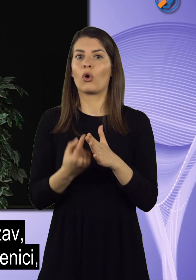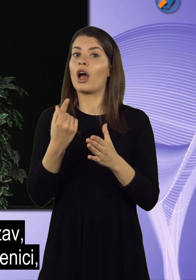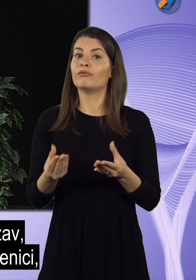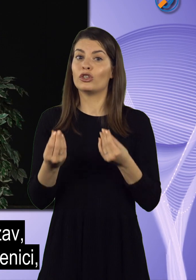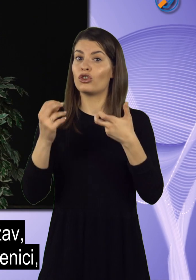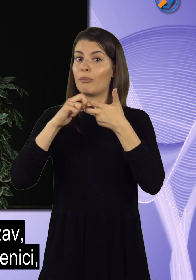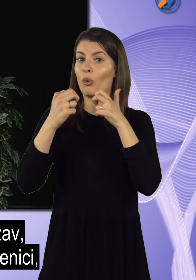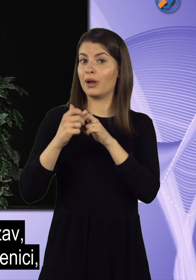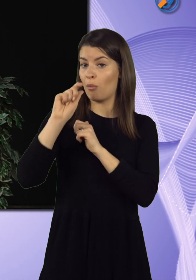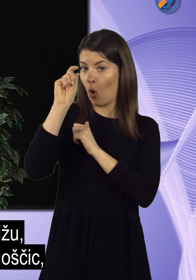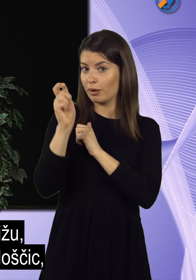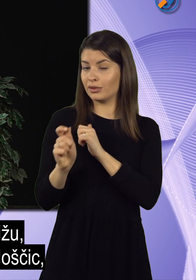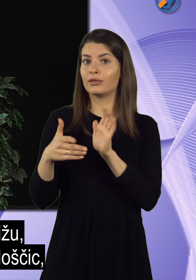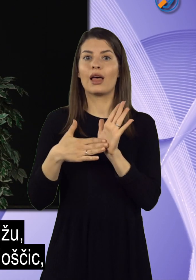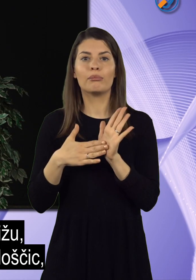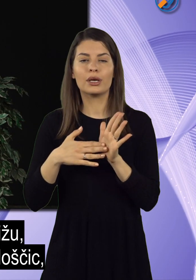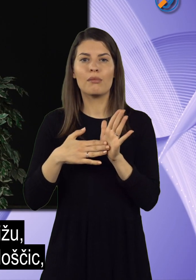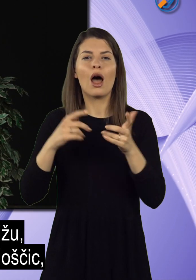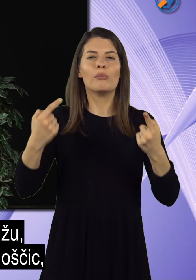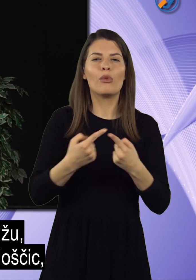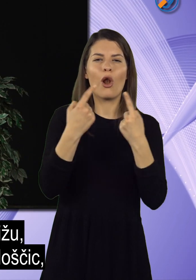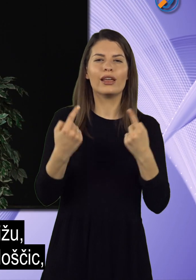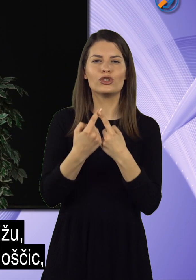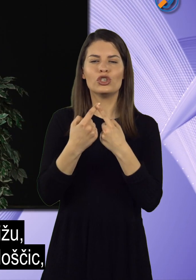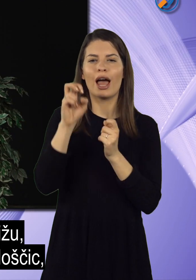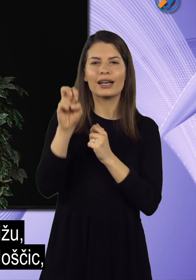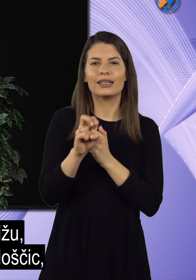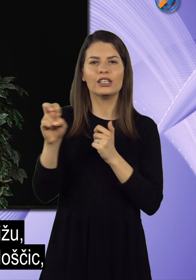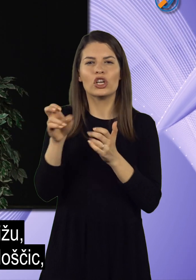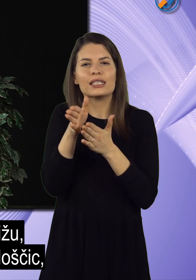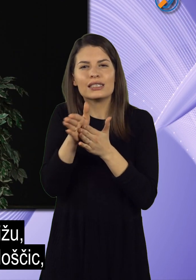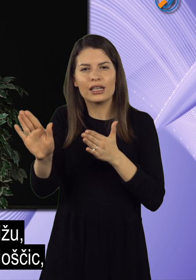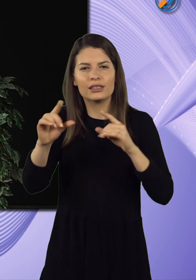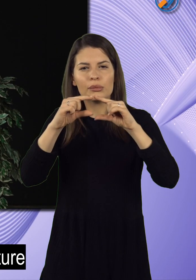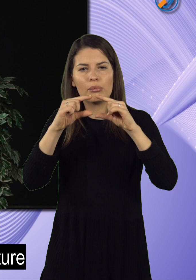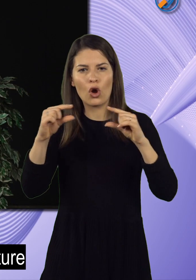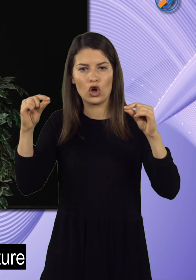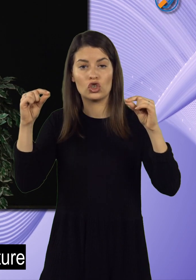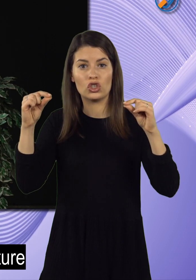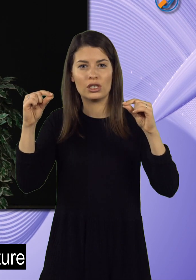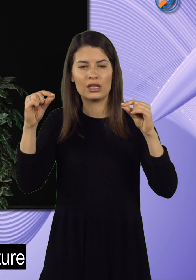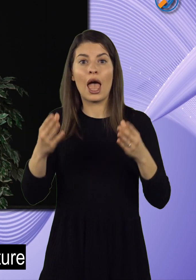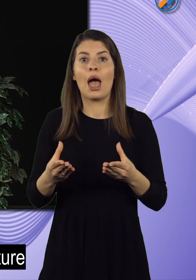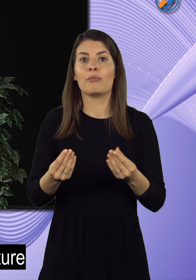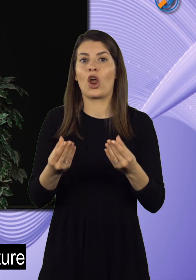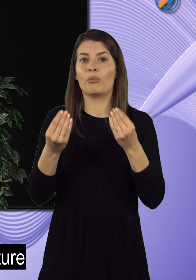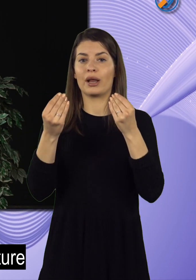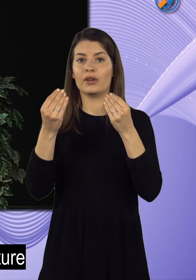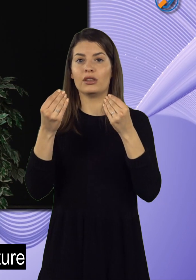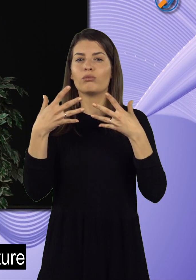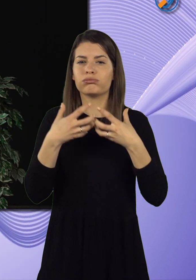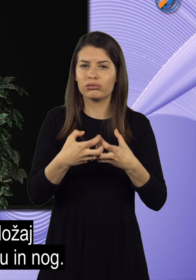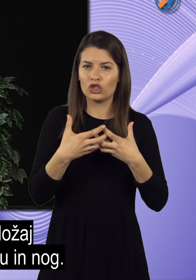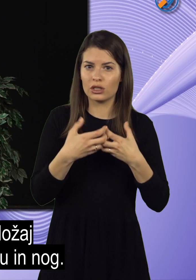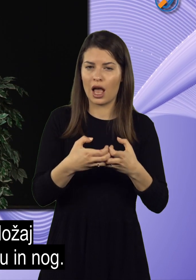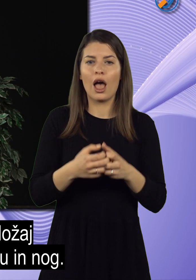ki se odražajo na hrbtenici, kot so bolečine v križu, zdrsi medvretenčnih ploščic, preobremenitev dinamične